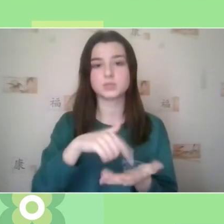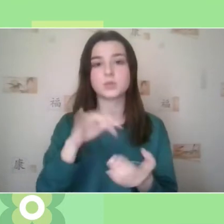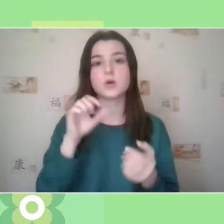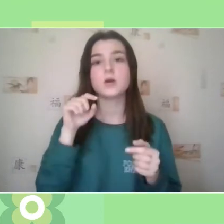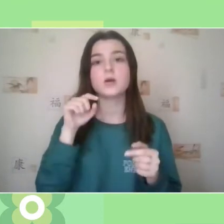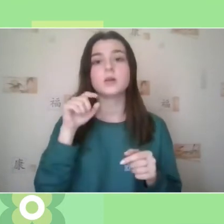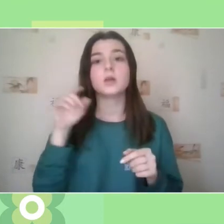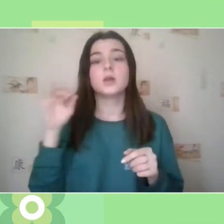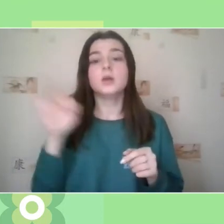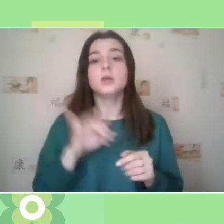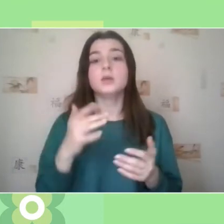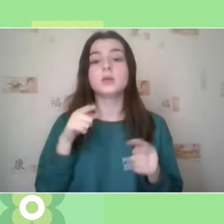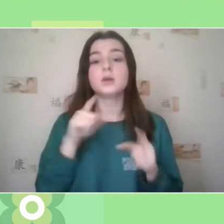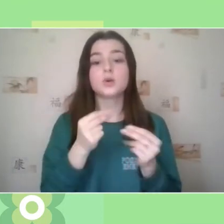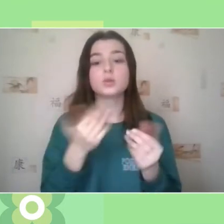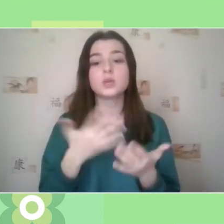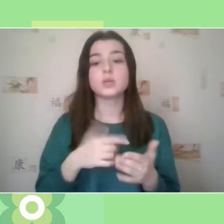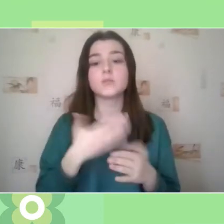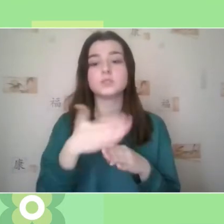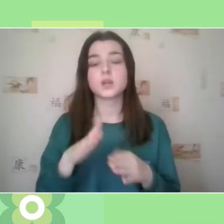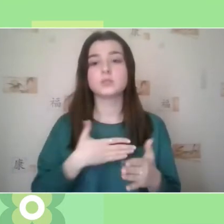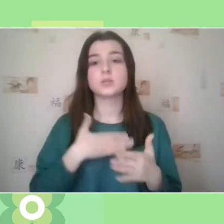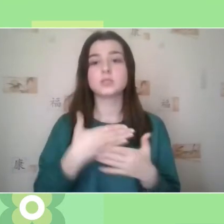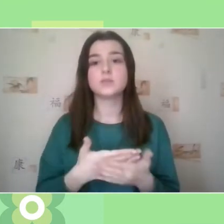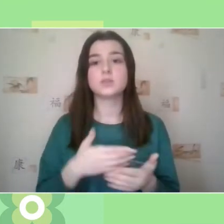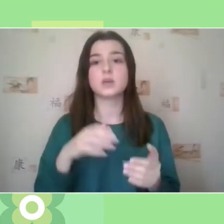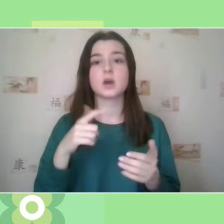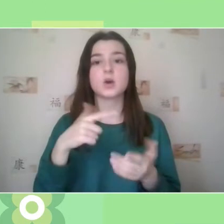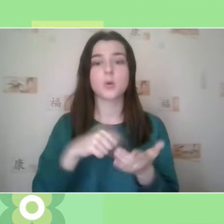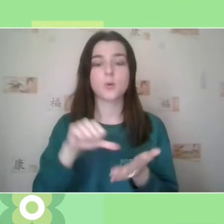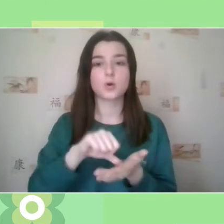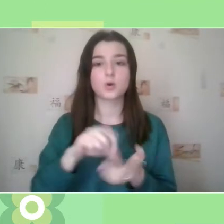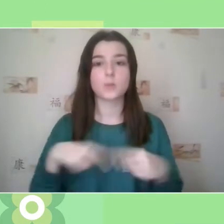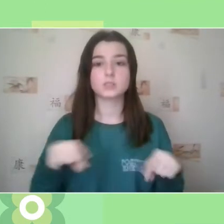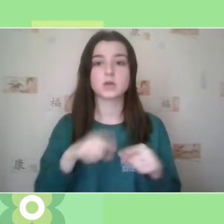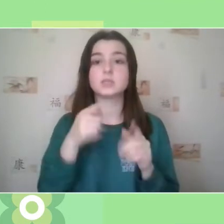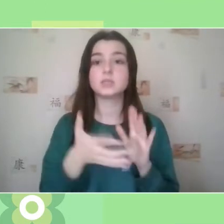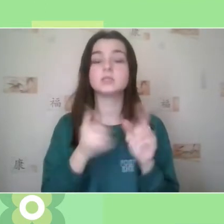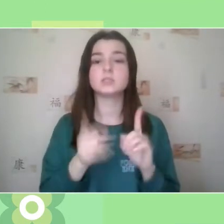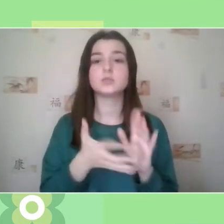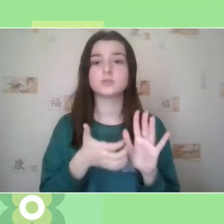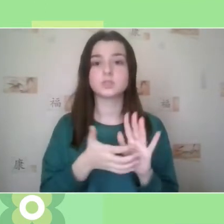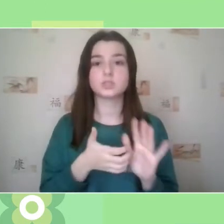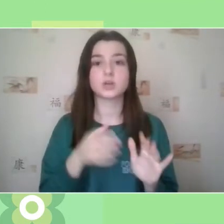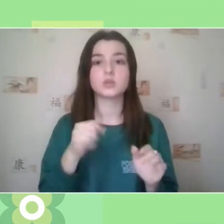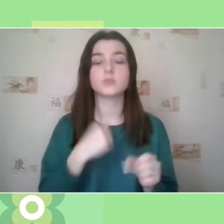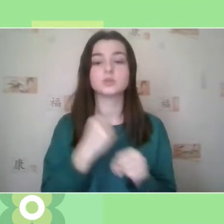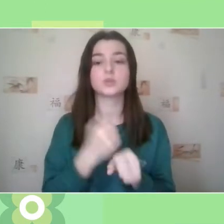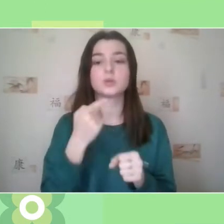рамках «Активні громадяни», вони невеликі, це насправді класно, їх не вистачало. А ми зробили про це